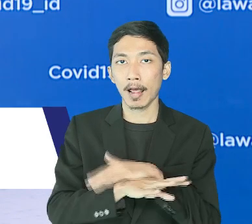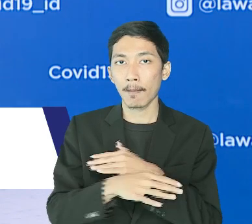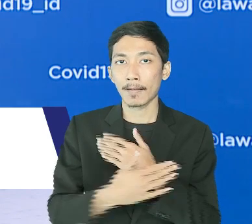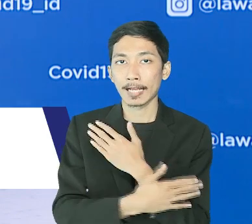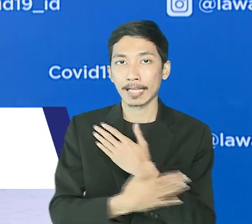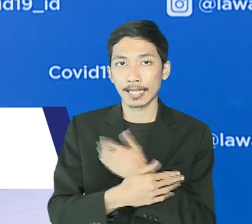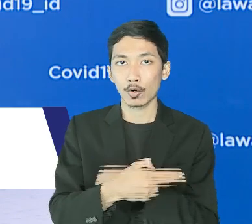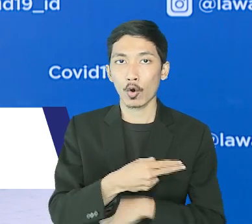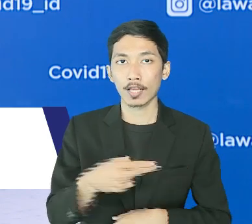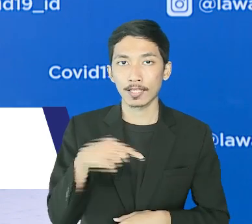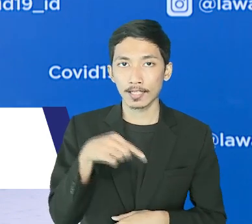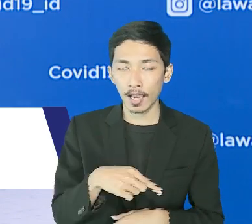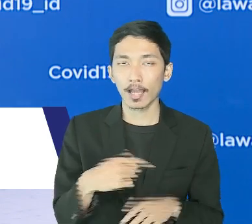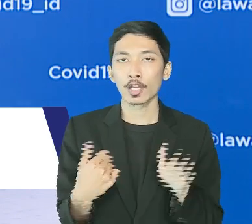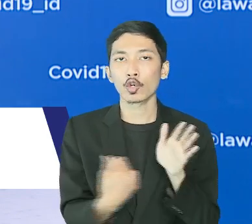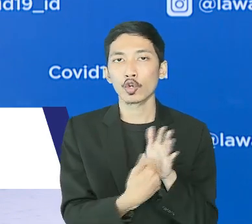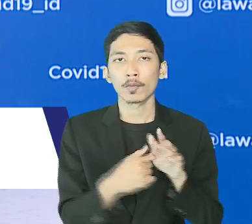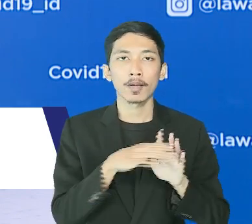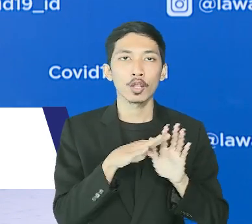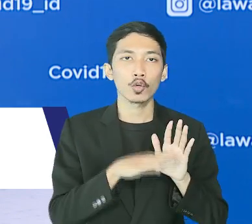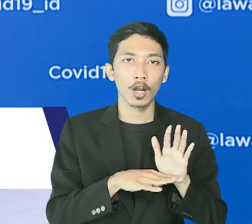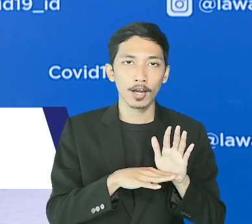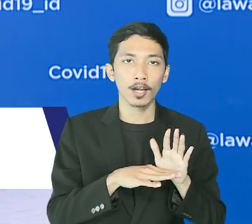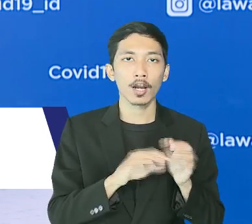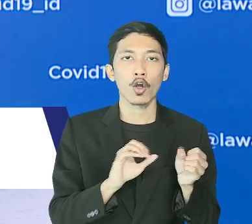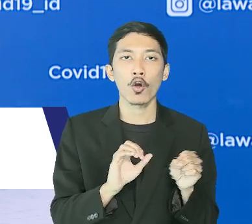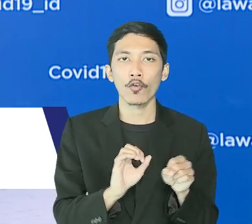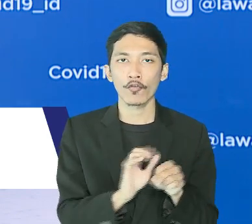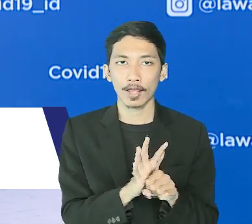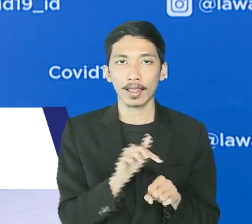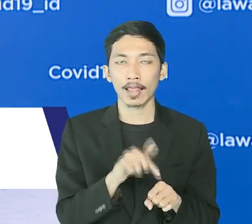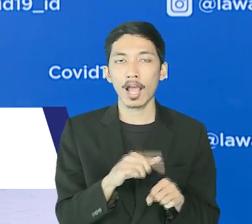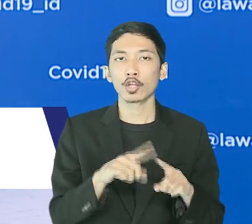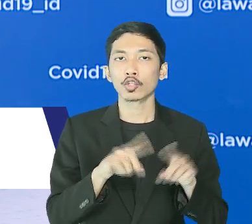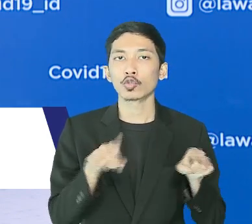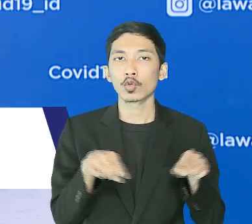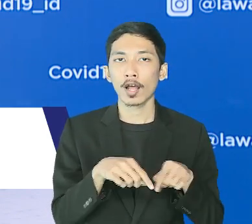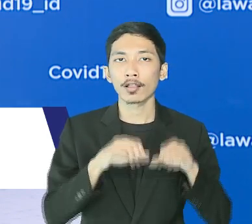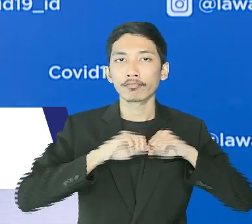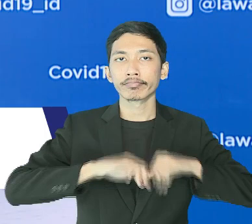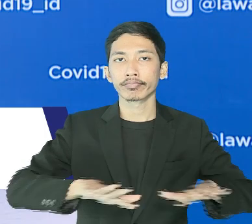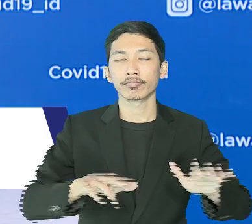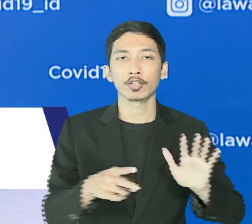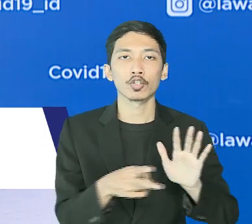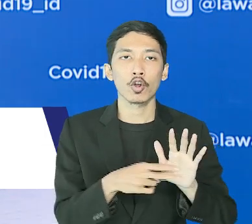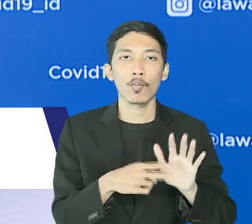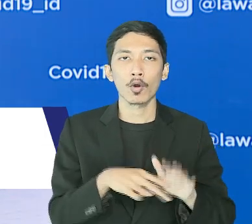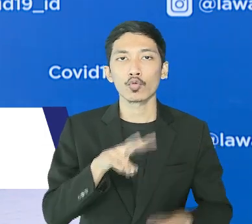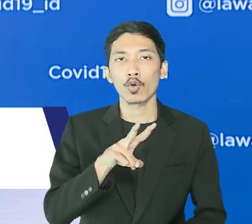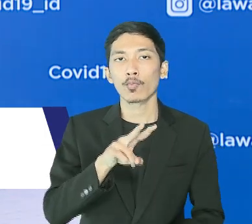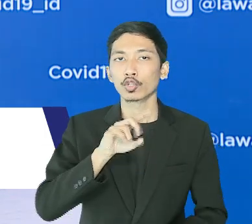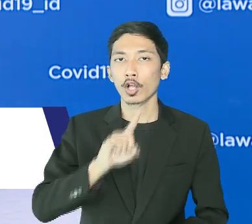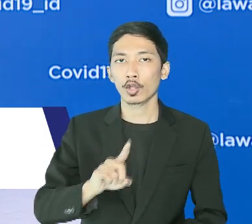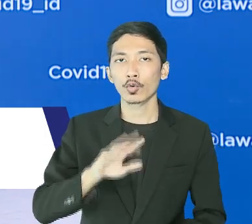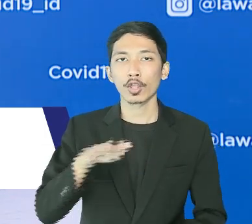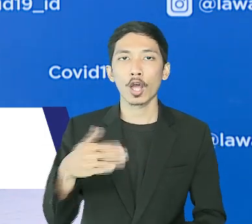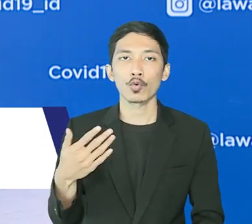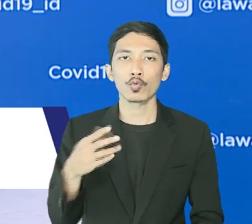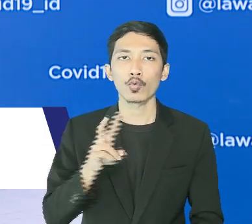aturan yang dikeluarkan oleh Satgas Penanganan COVID-19, yaitu Surat Edaran nomor 21 tahun